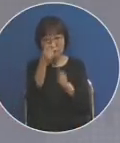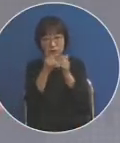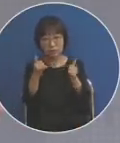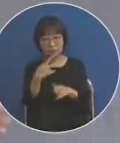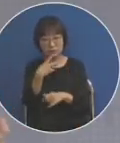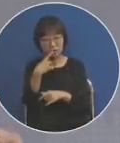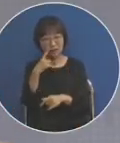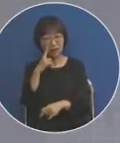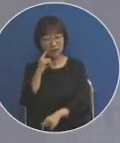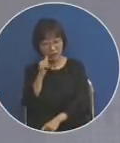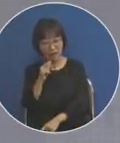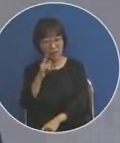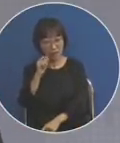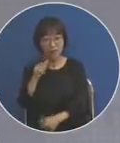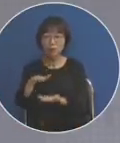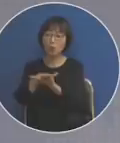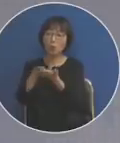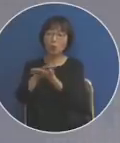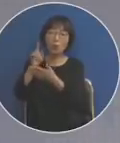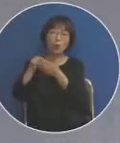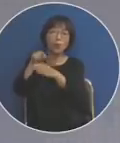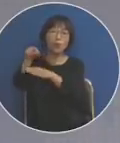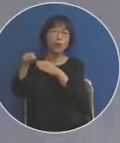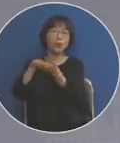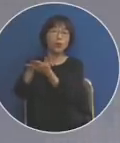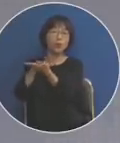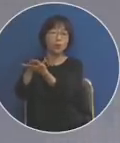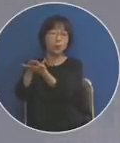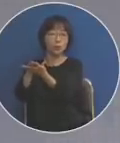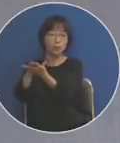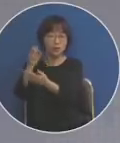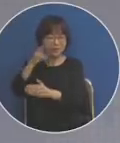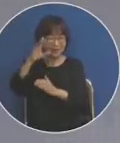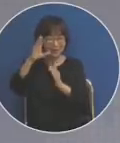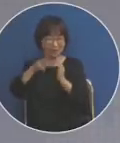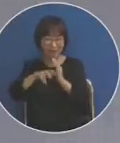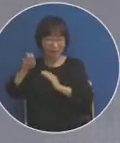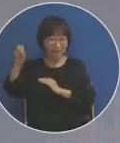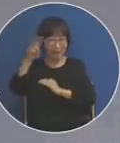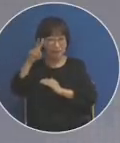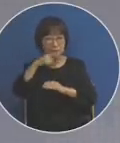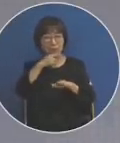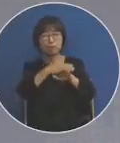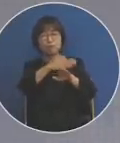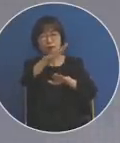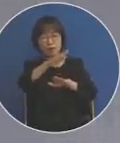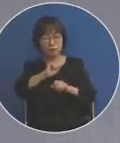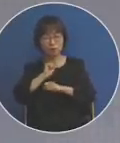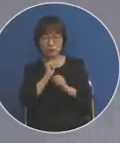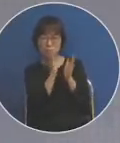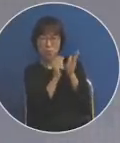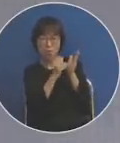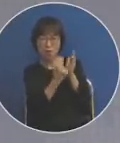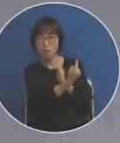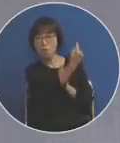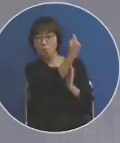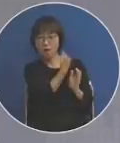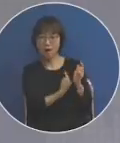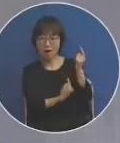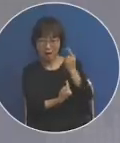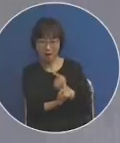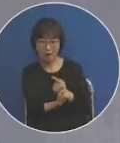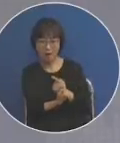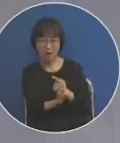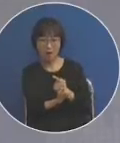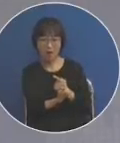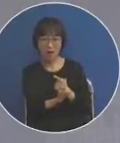거예요. Why? Because the guard they were always sleep and they're just playing around. 그때 무장공비가 들어온 겁니다. But it was at that time an alarm an alert came for. 그래